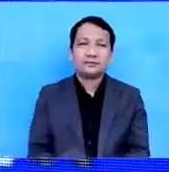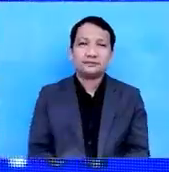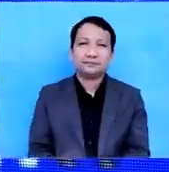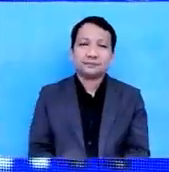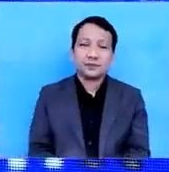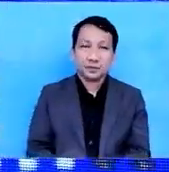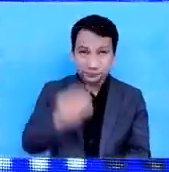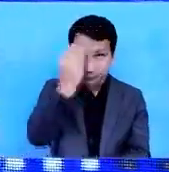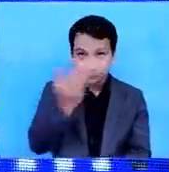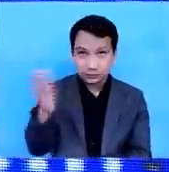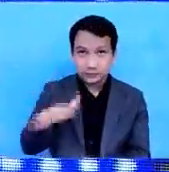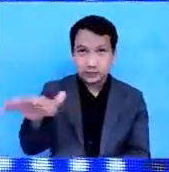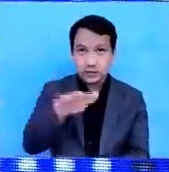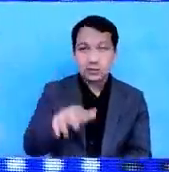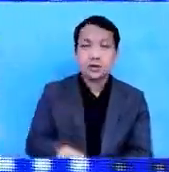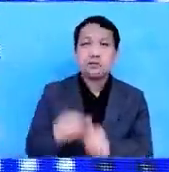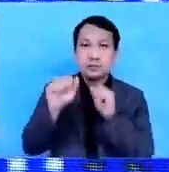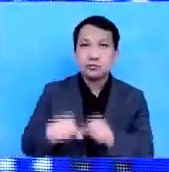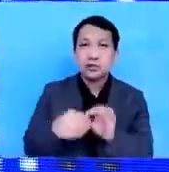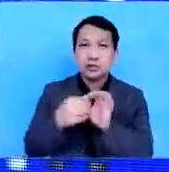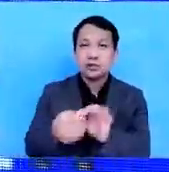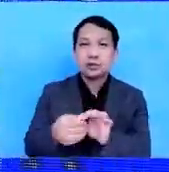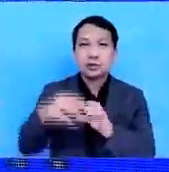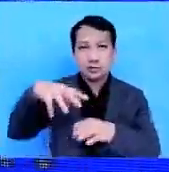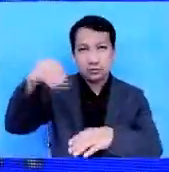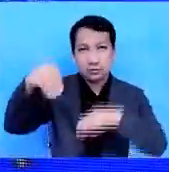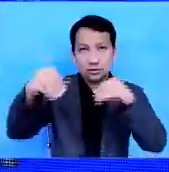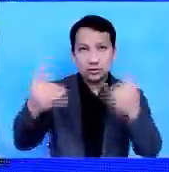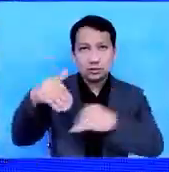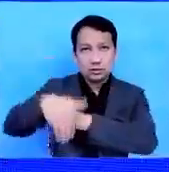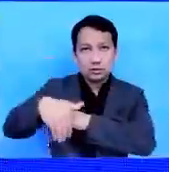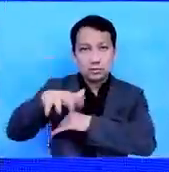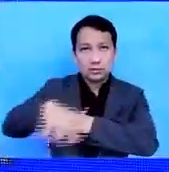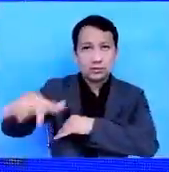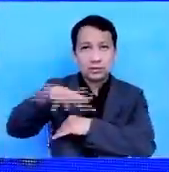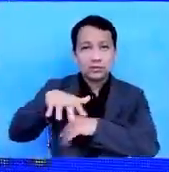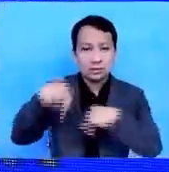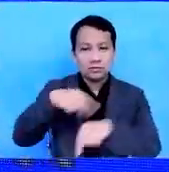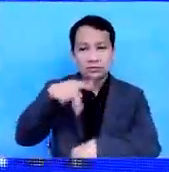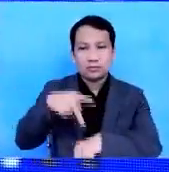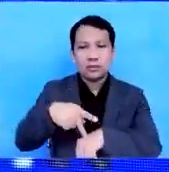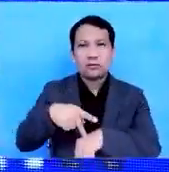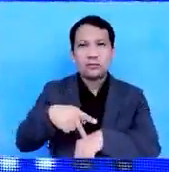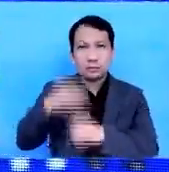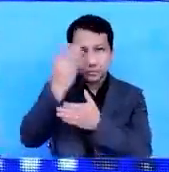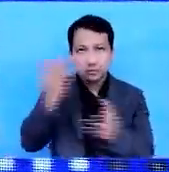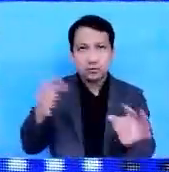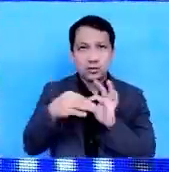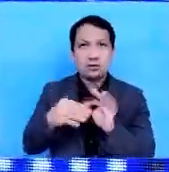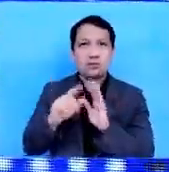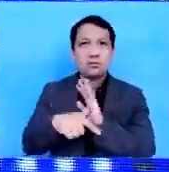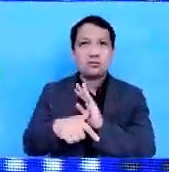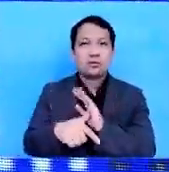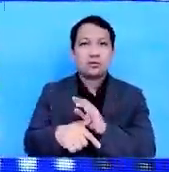Abiso naman po mga kapatid, posible raw pong mag-brown out ngayong gabi sa ilang mga lugar sa ating bansa. Isa sa ilalim kasi ulit sa